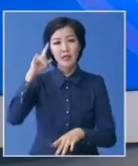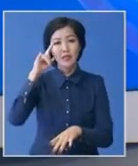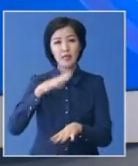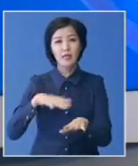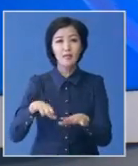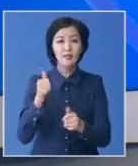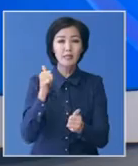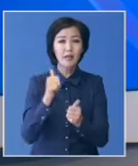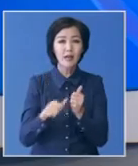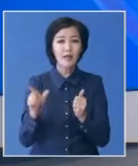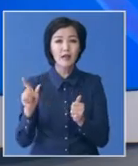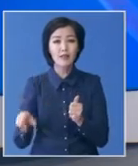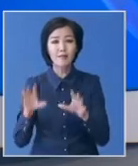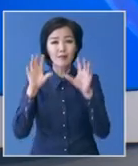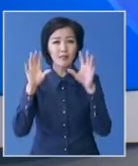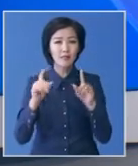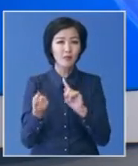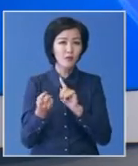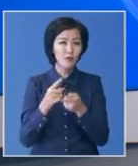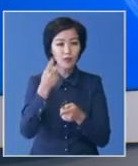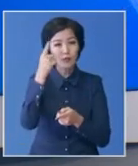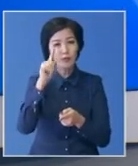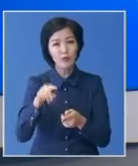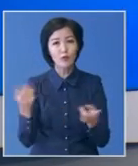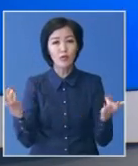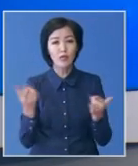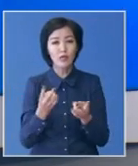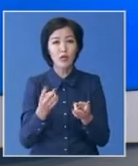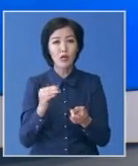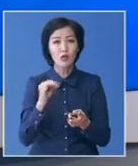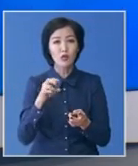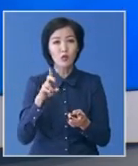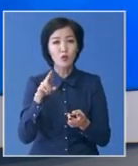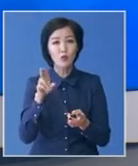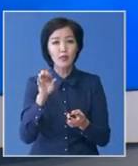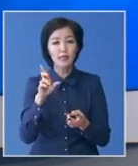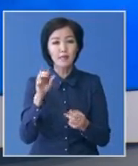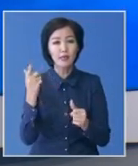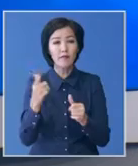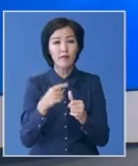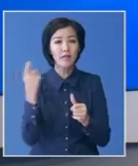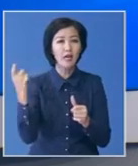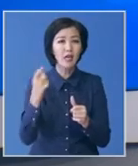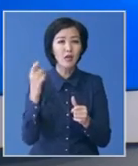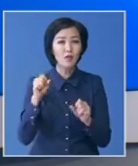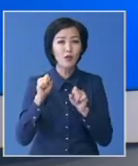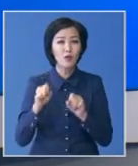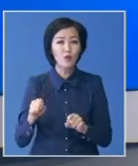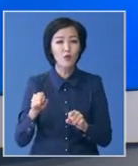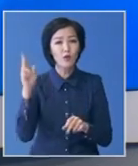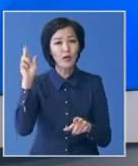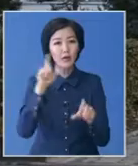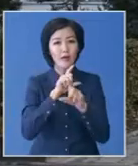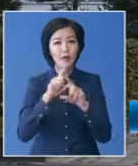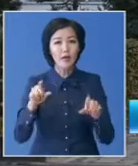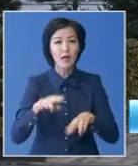Еліміздің әр азаматы заңдағы өзгерісті білуі тиіс. Осы ретте Жолдасбеков атындағы экономика және құқық академиясына елордамыз Астанадан